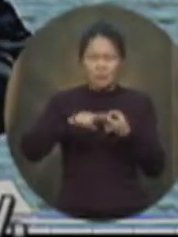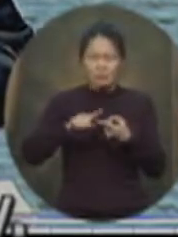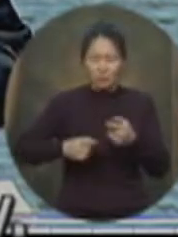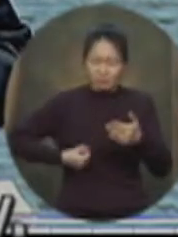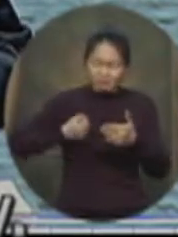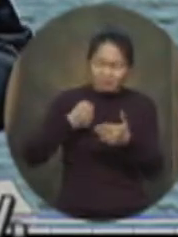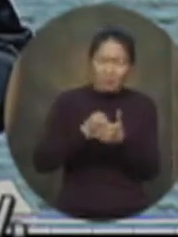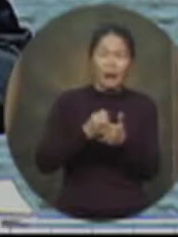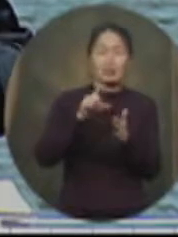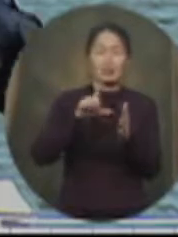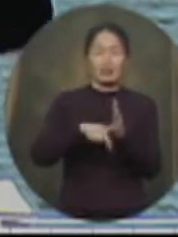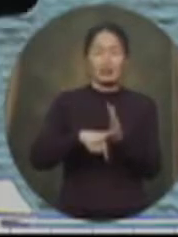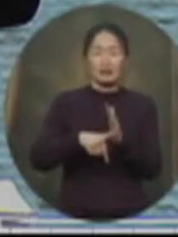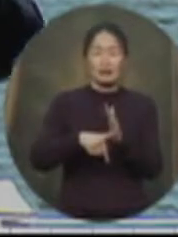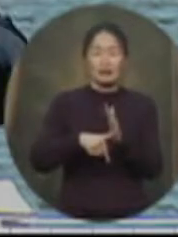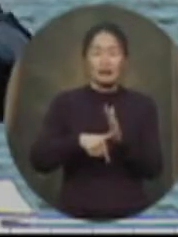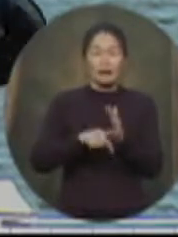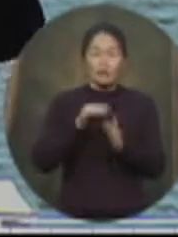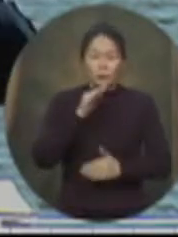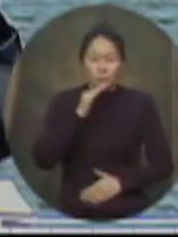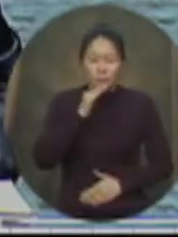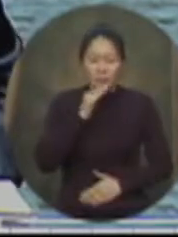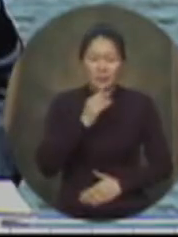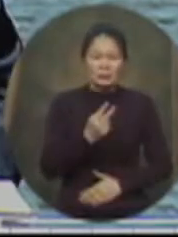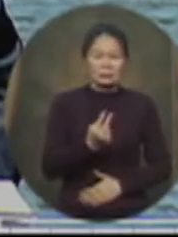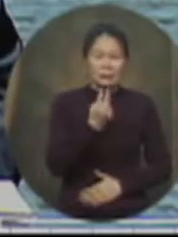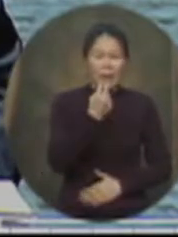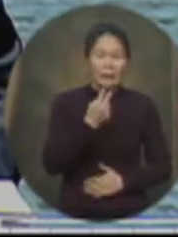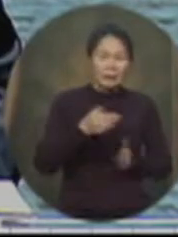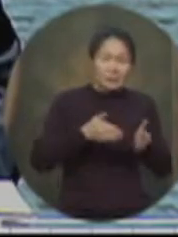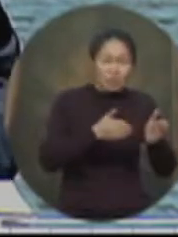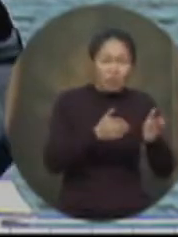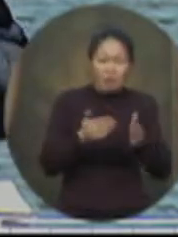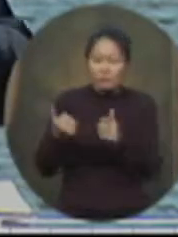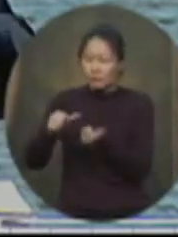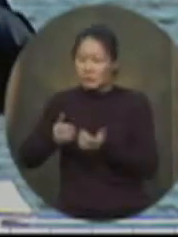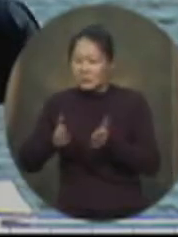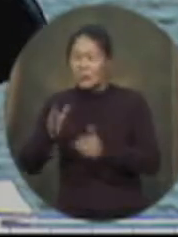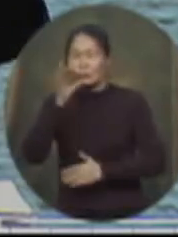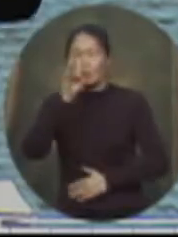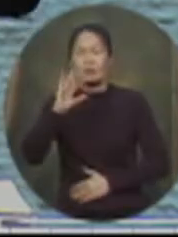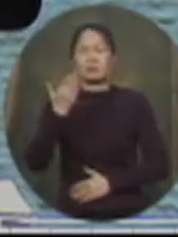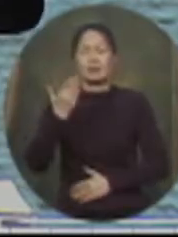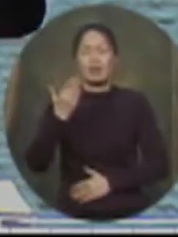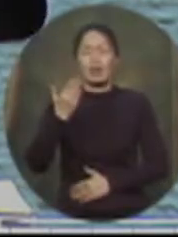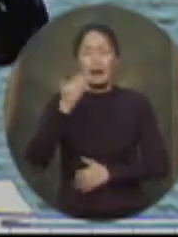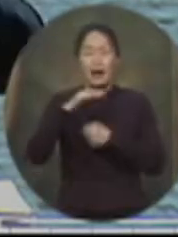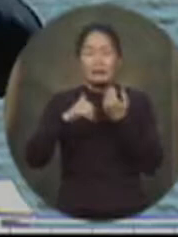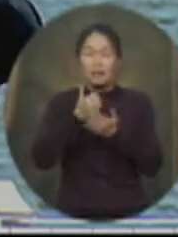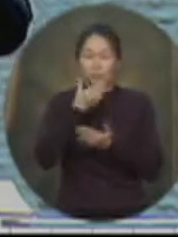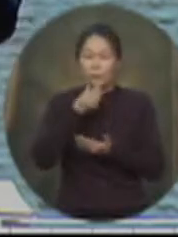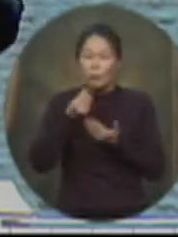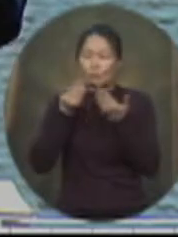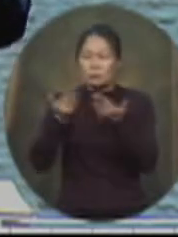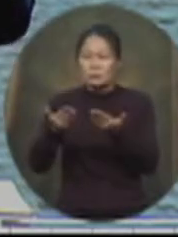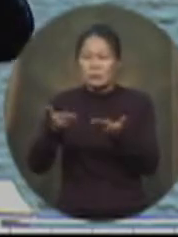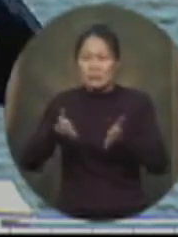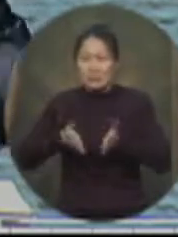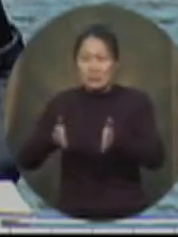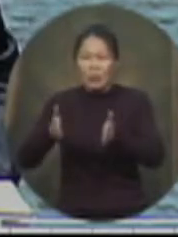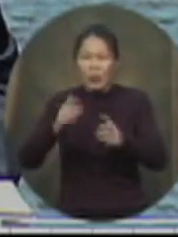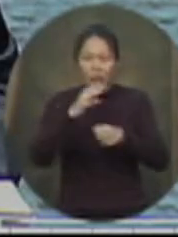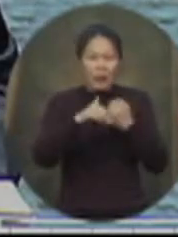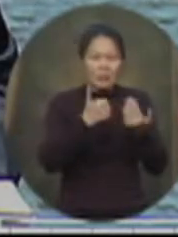비로소 살 길 과 죽을 길이 보입니다 하나님이 복 주신 길과 하나님이 떠난 길이